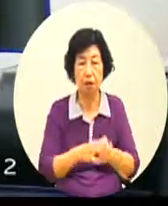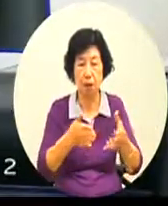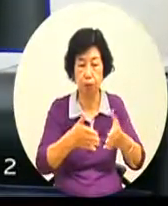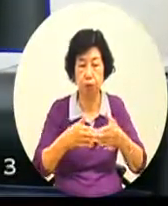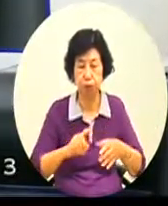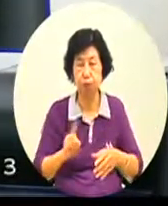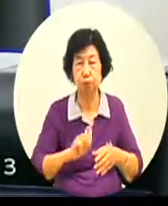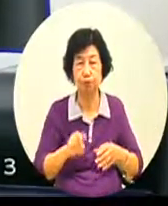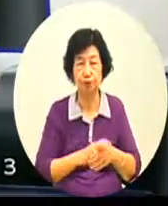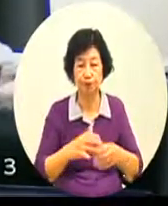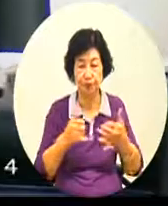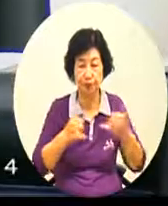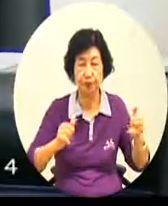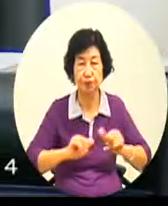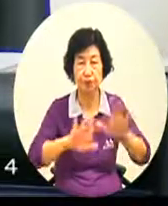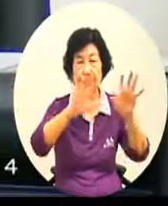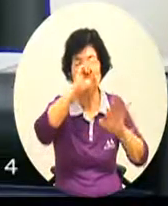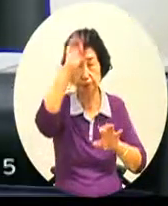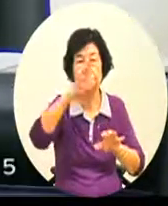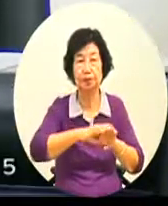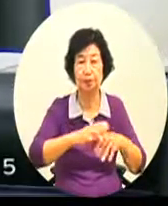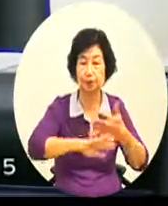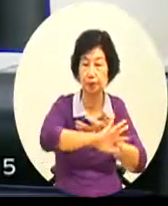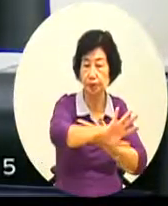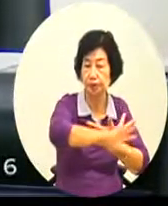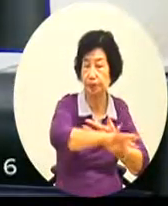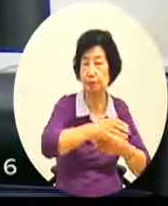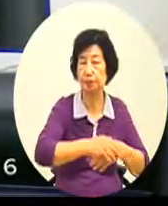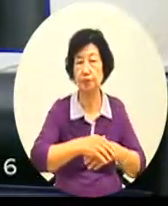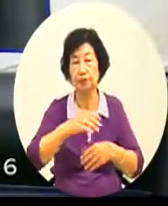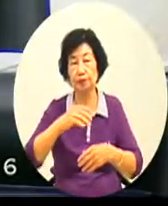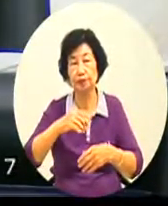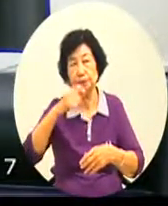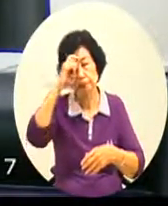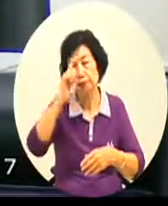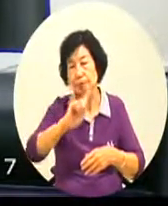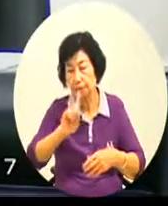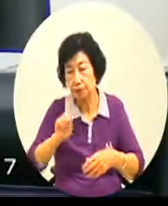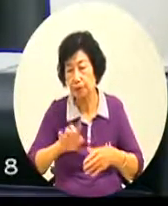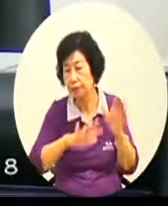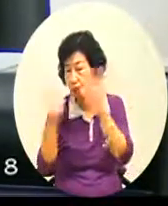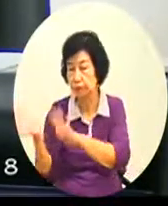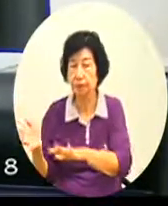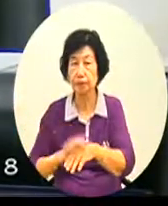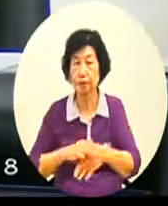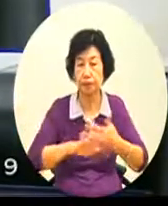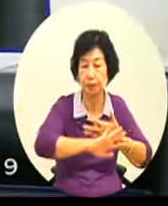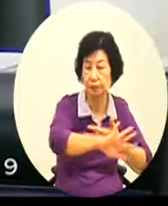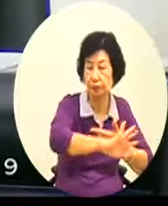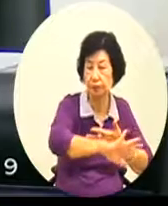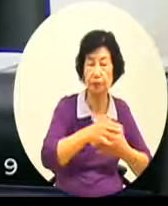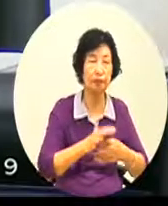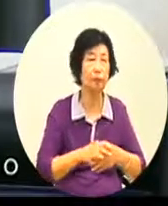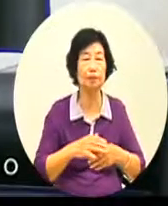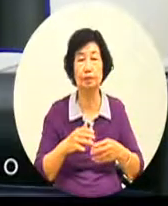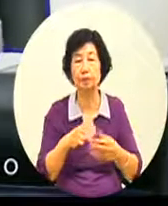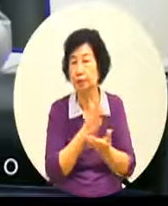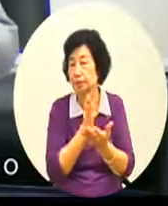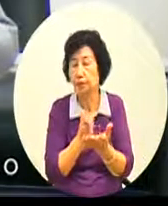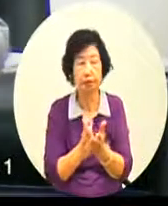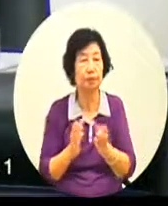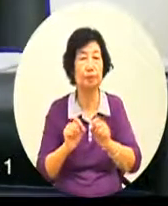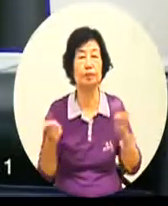进党以外的其他的党派他们要的又是什么，搞不太清楚那在这里我先简单的